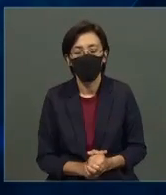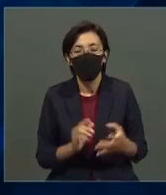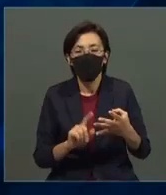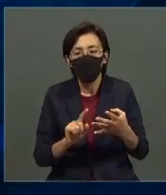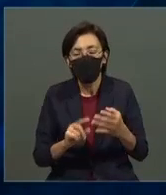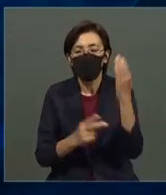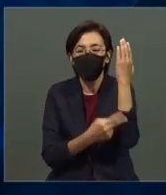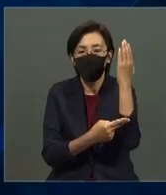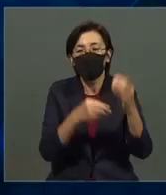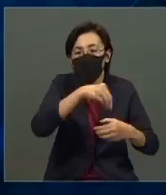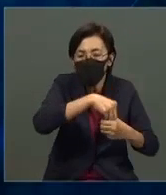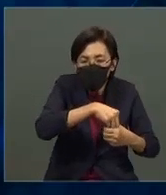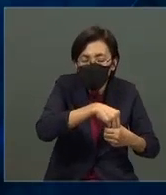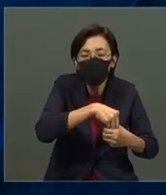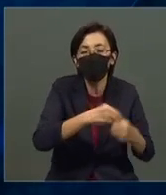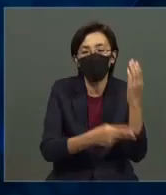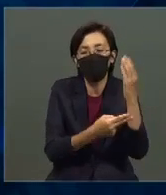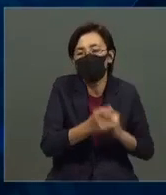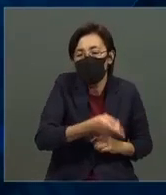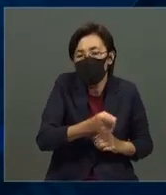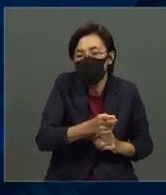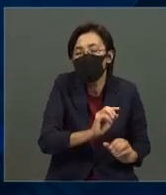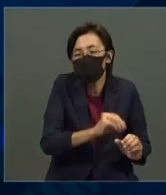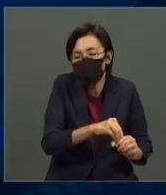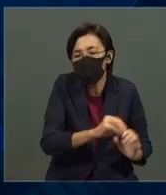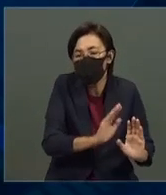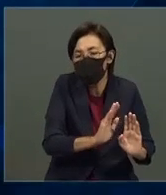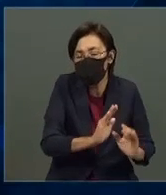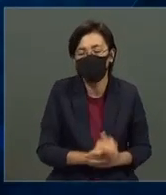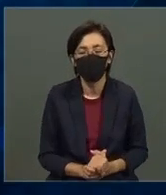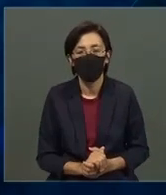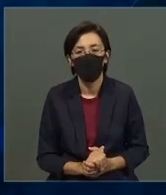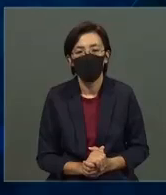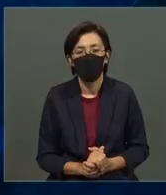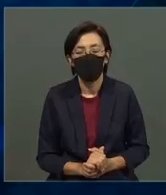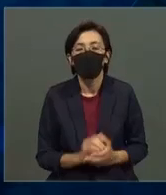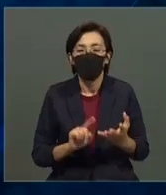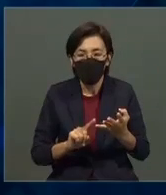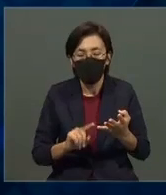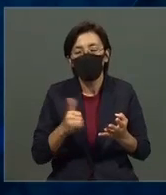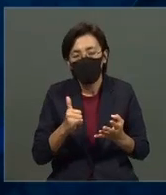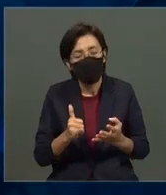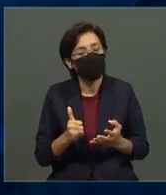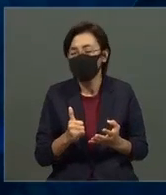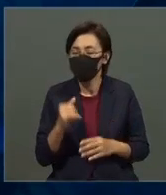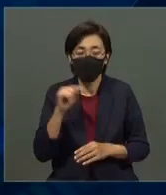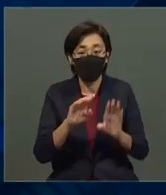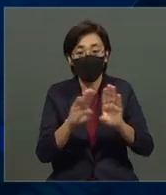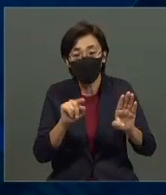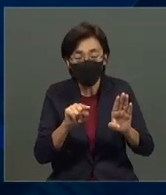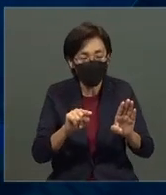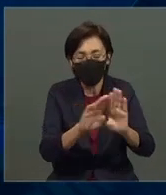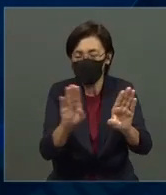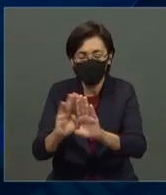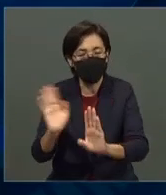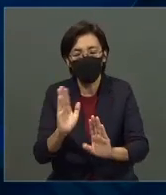อรันทีนนะครับก็ให้เขาอยู่ในโรงแรมที่ว่านี้ที่สุดแล้วก็อาจจะต้องทบทวนยุติภูเก็ตแซนด์บ็อกซ์ห